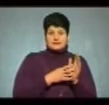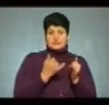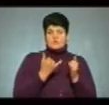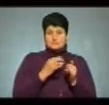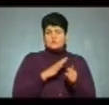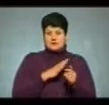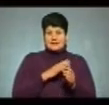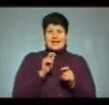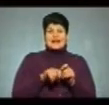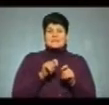пройшла експертизу Держбудконтролю,